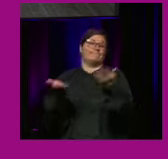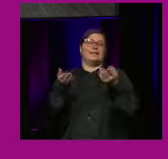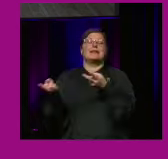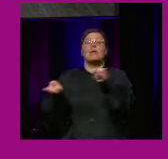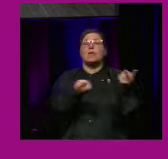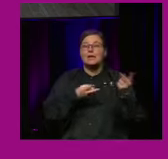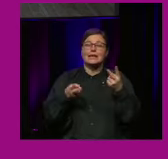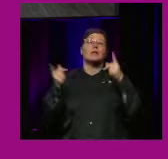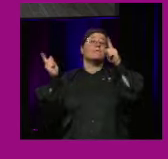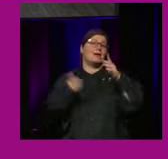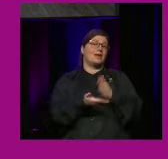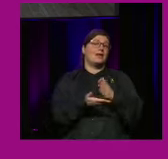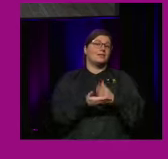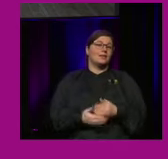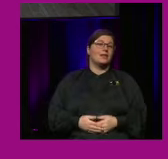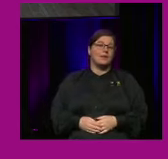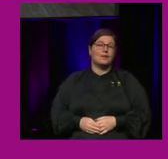rättigheter.